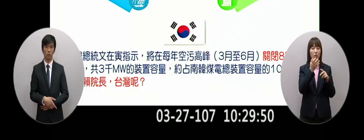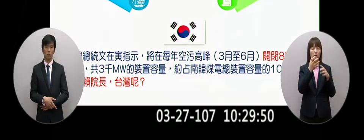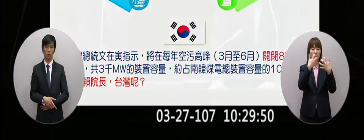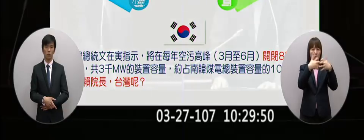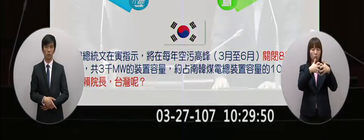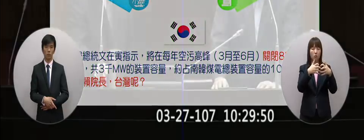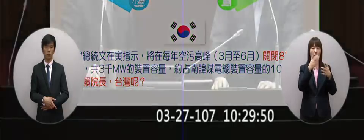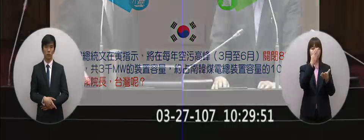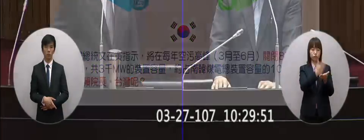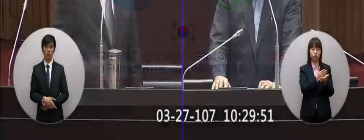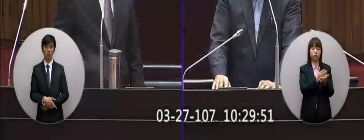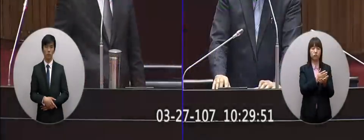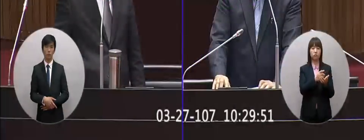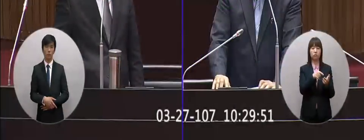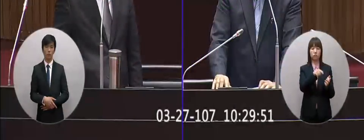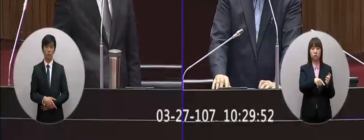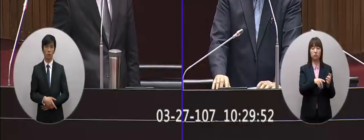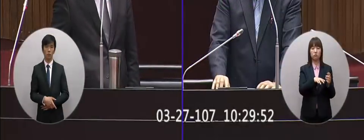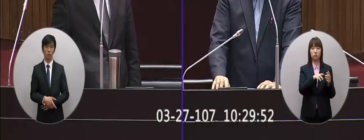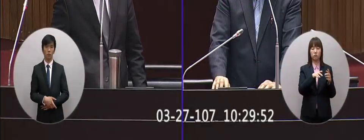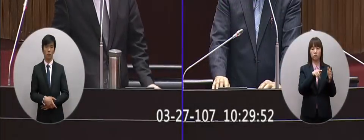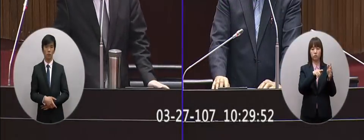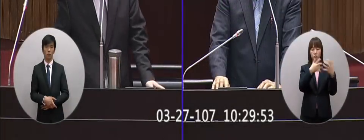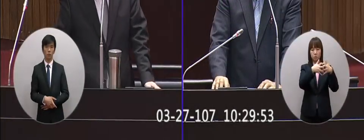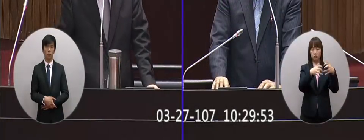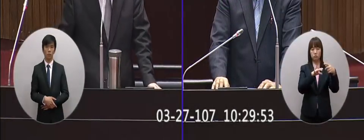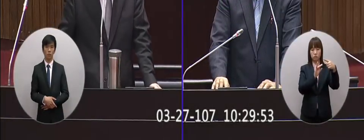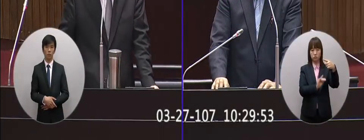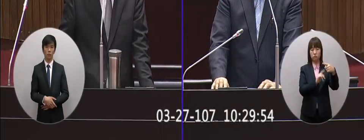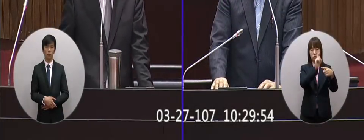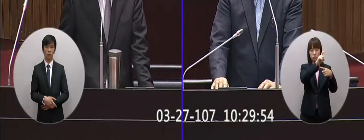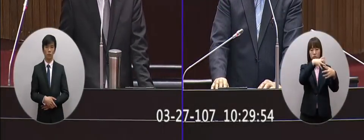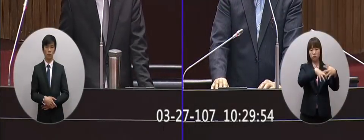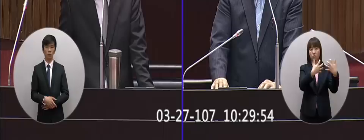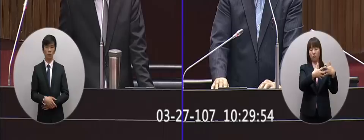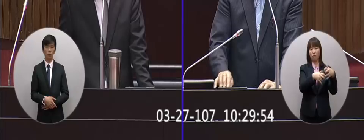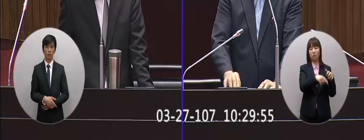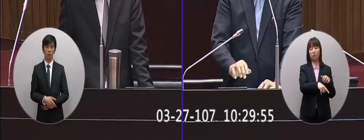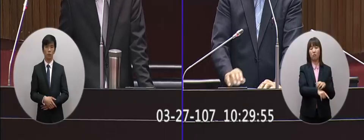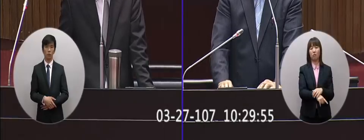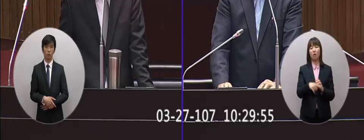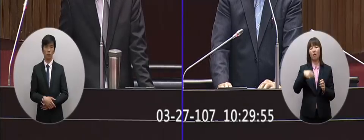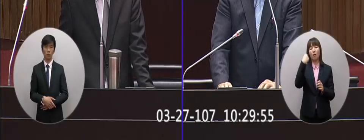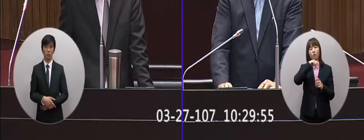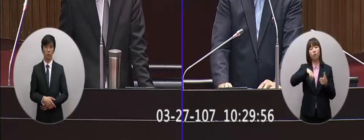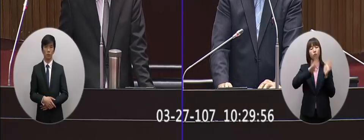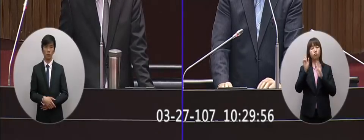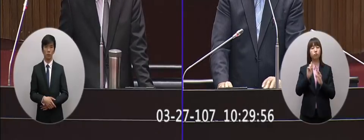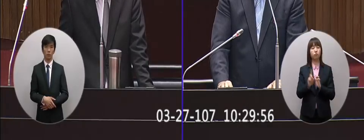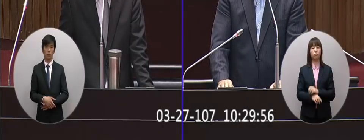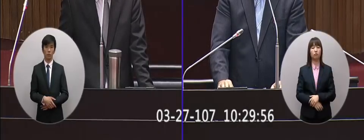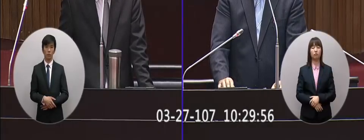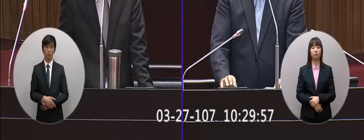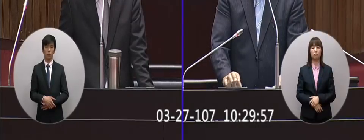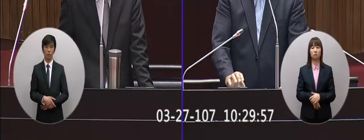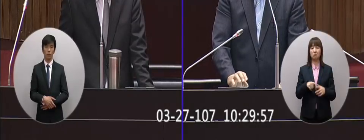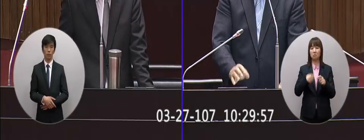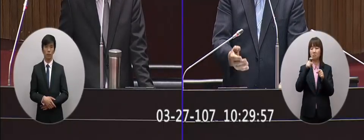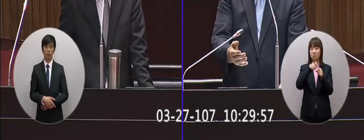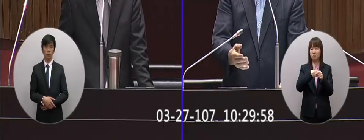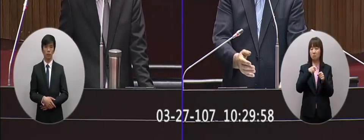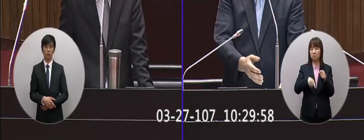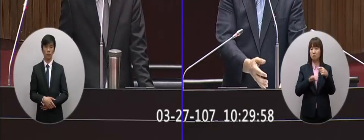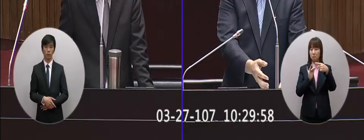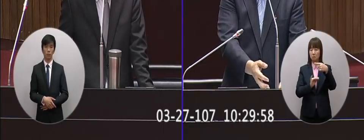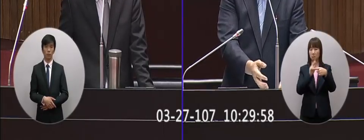啊、这个是占了他们总装置量的10%呢，院长，啊，台湾呢， 这个 要达到这个